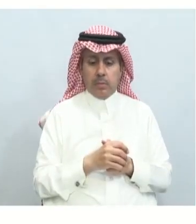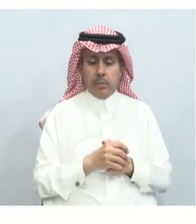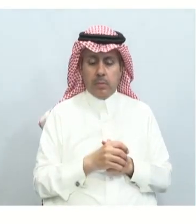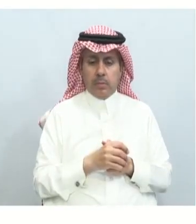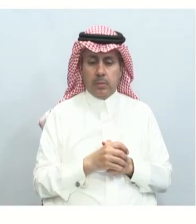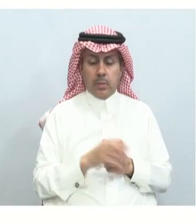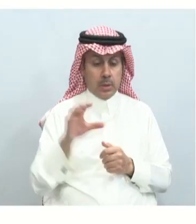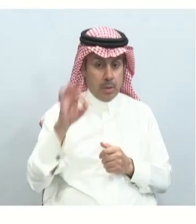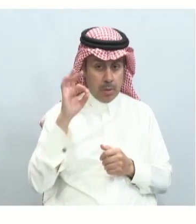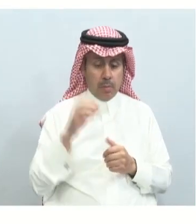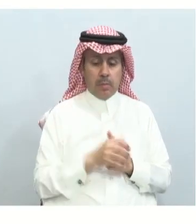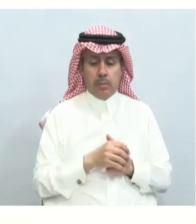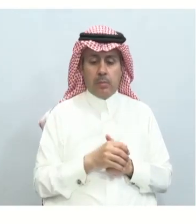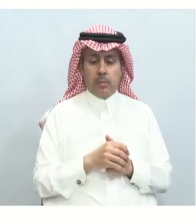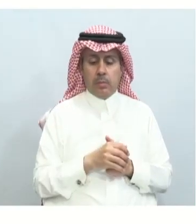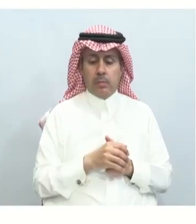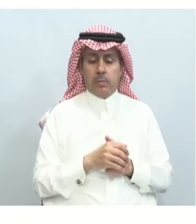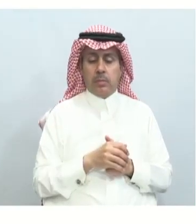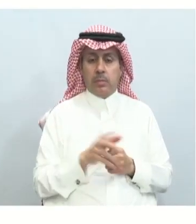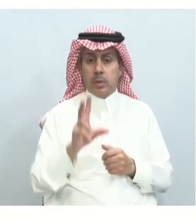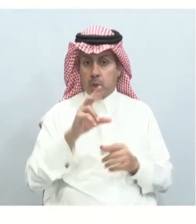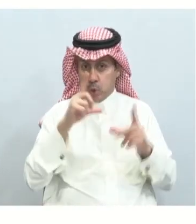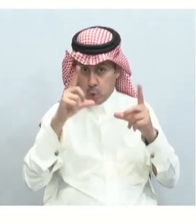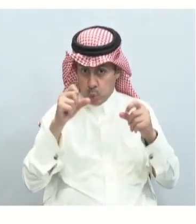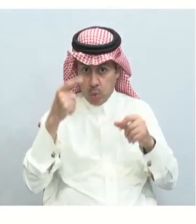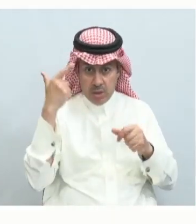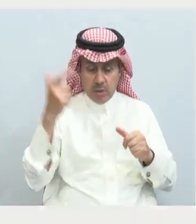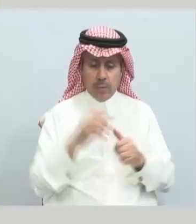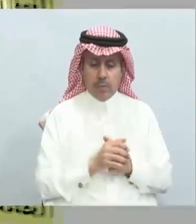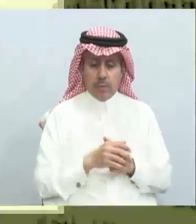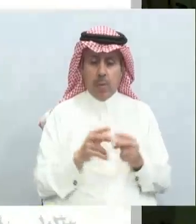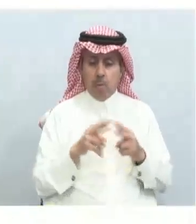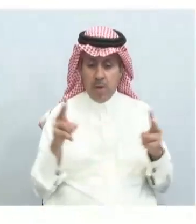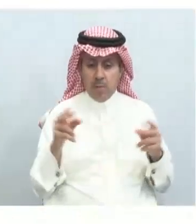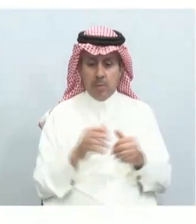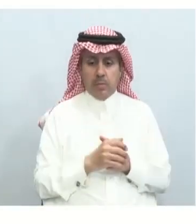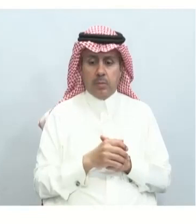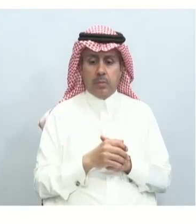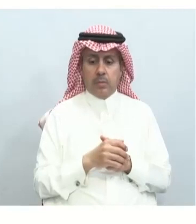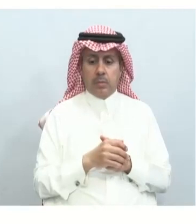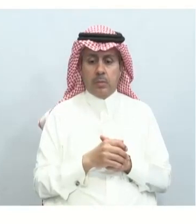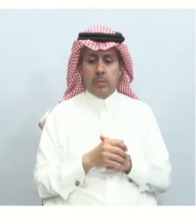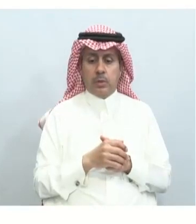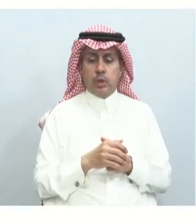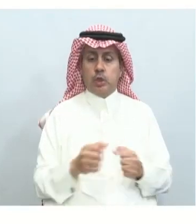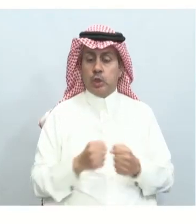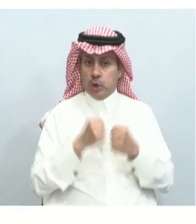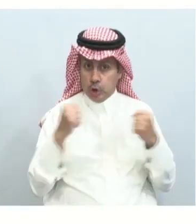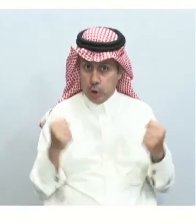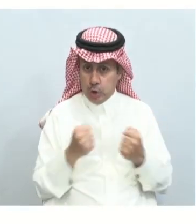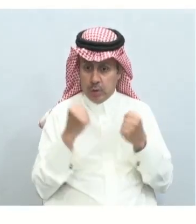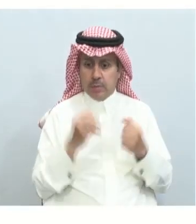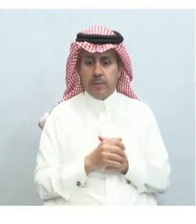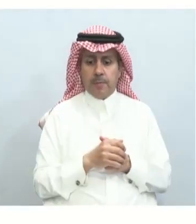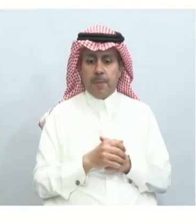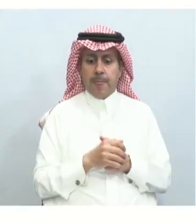هذا استنبطه من خلال الصور السبع التي ذكرها ق مجمع الفقه الاسلامي اذا هذا